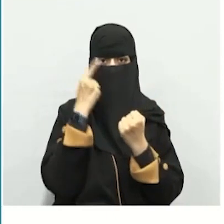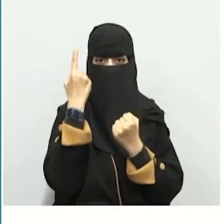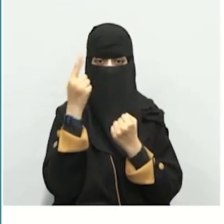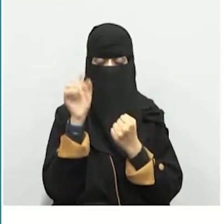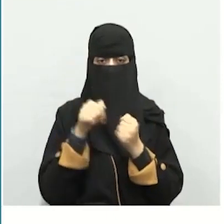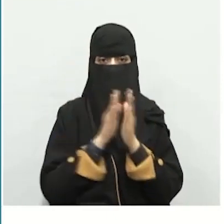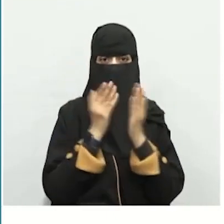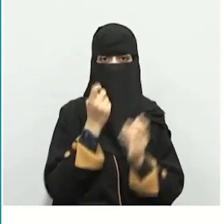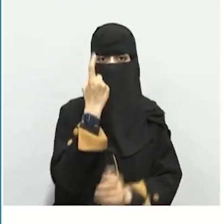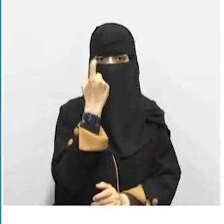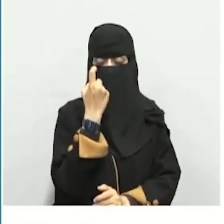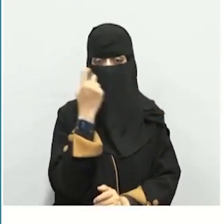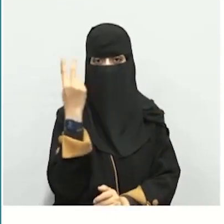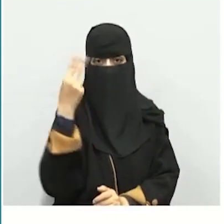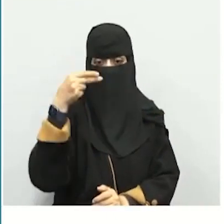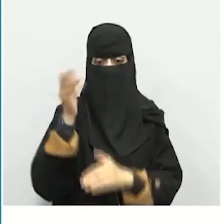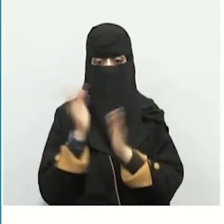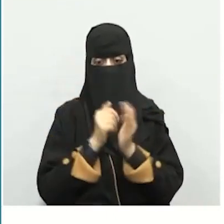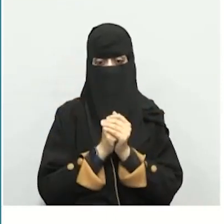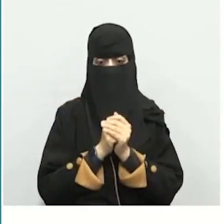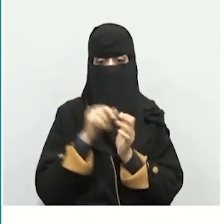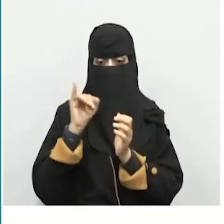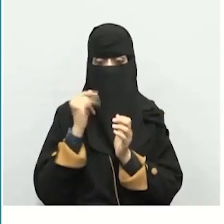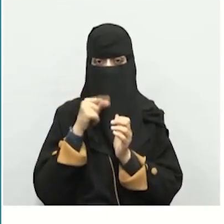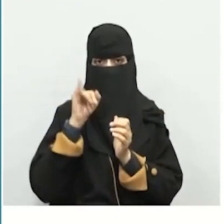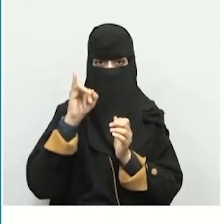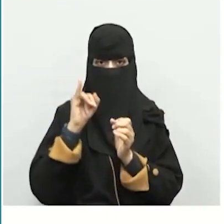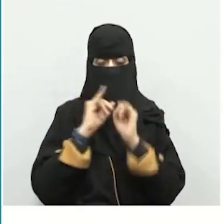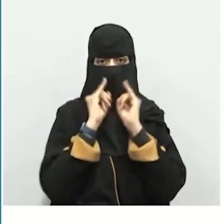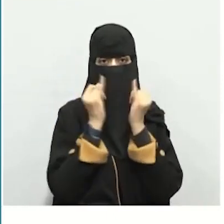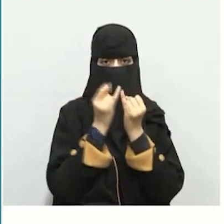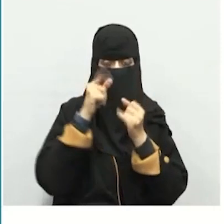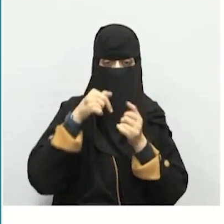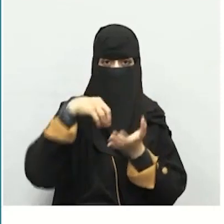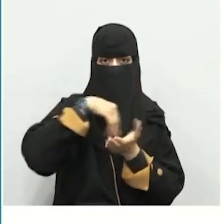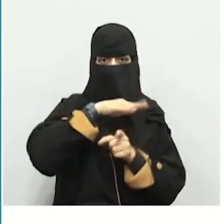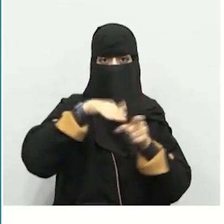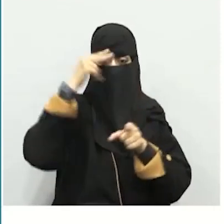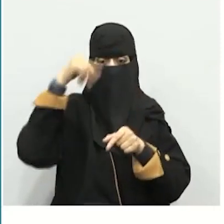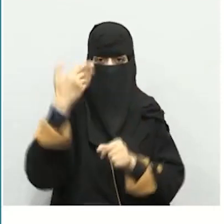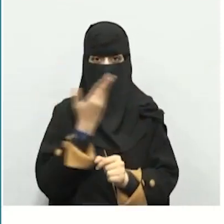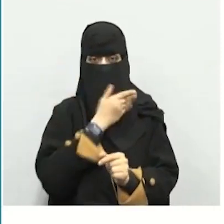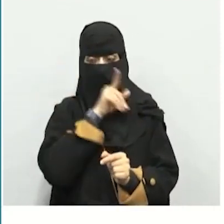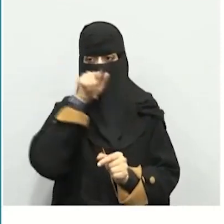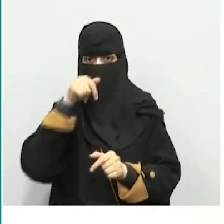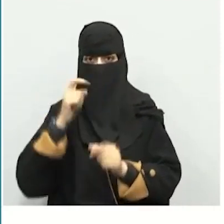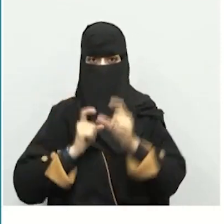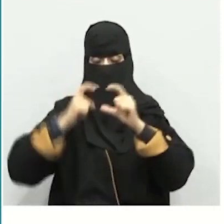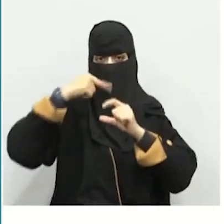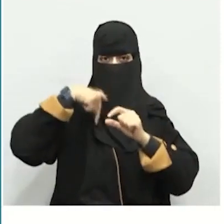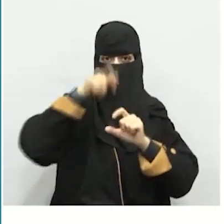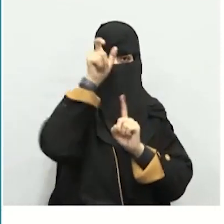صفحة 120. من المؤسسات الوطنية التي تأثرت كثيرا بإدارة الملك سلمان بن عبد